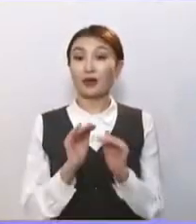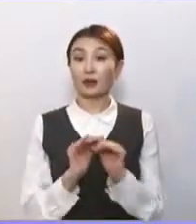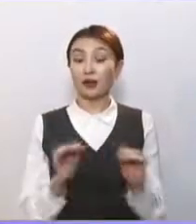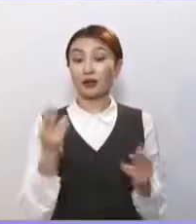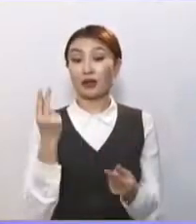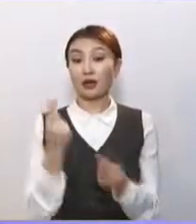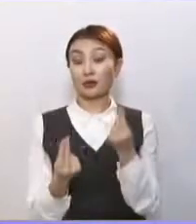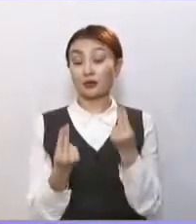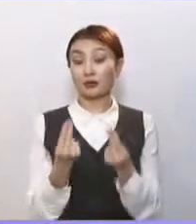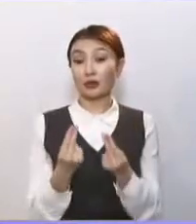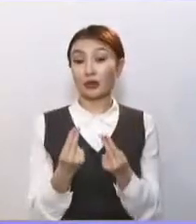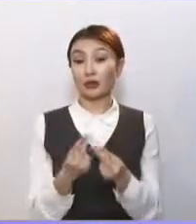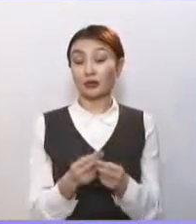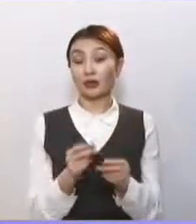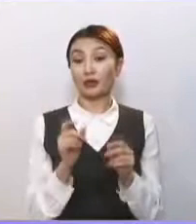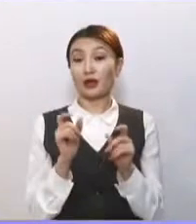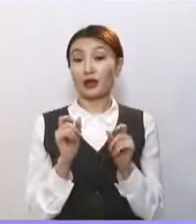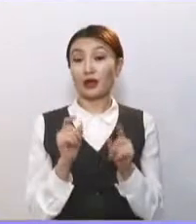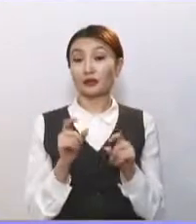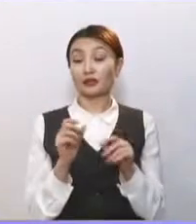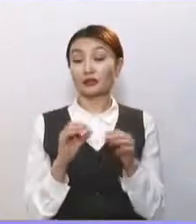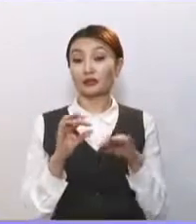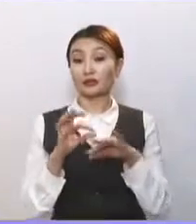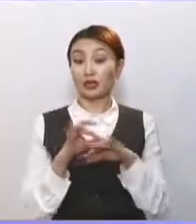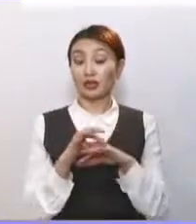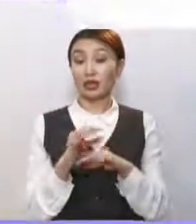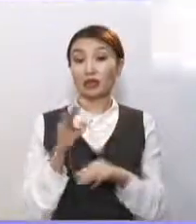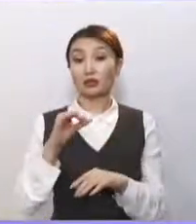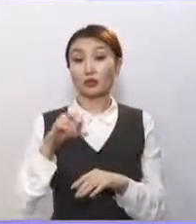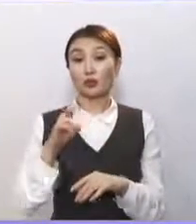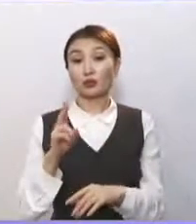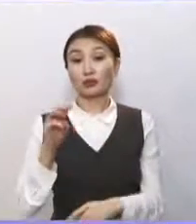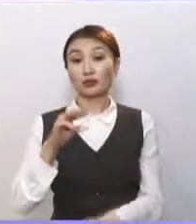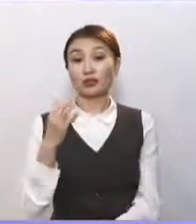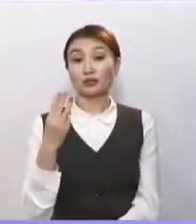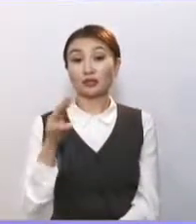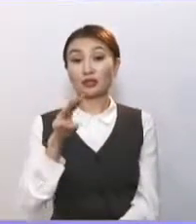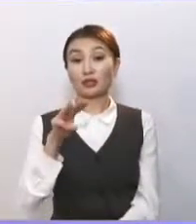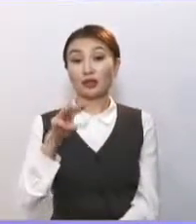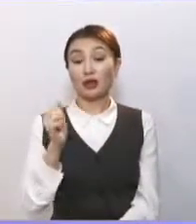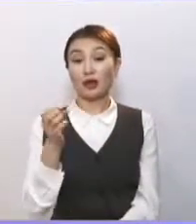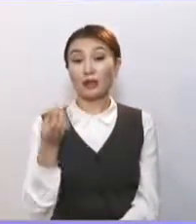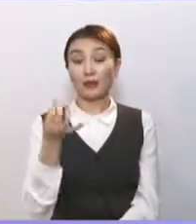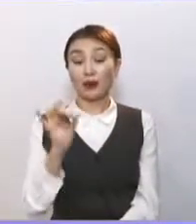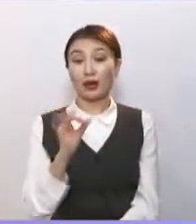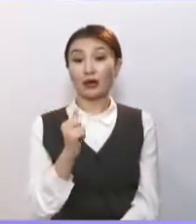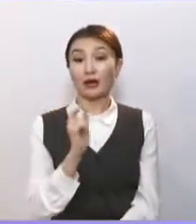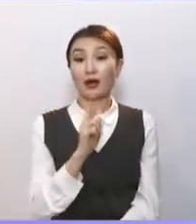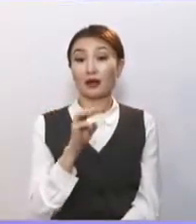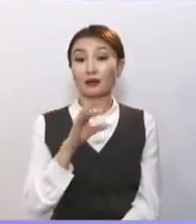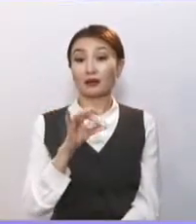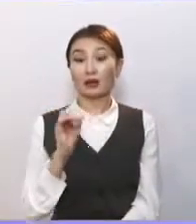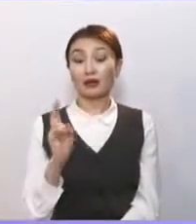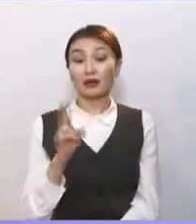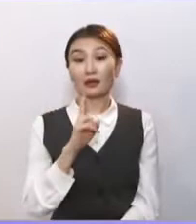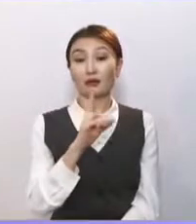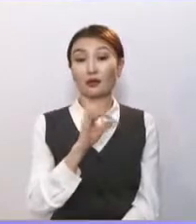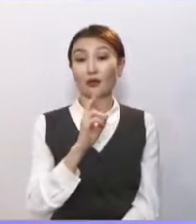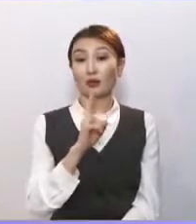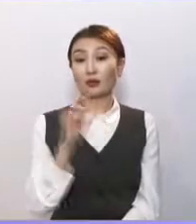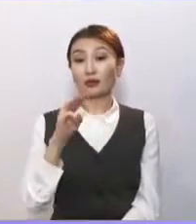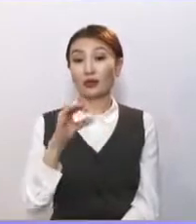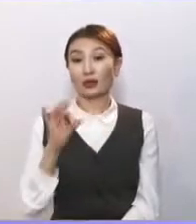Балдар оюндары алтын шакек, жолук таштамай, ак терек, көк